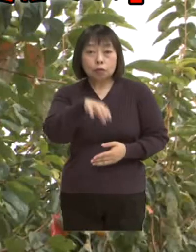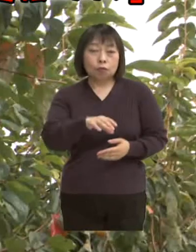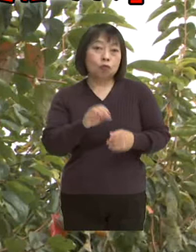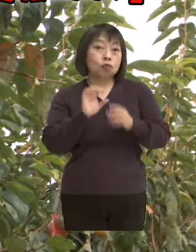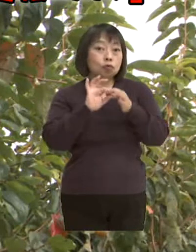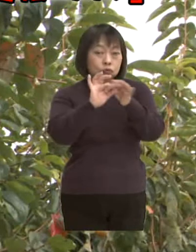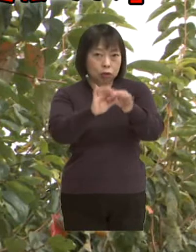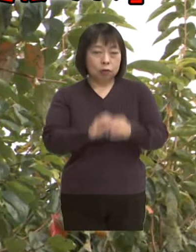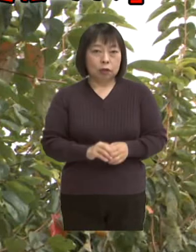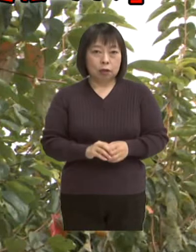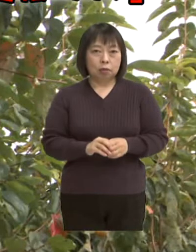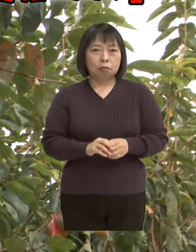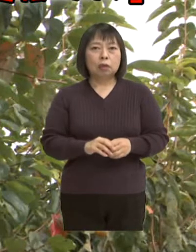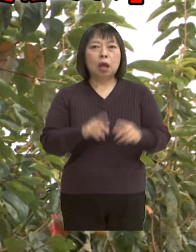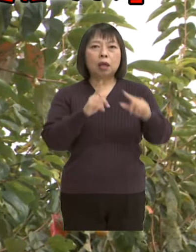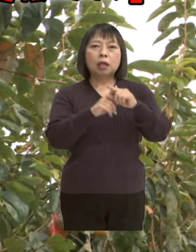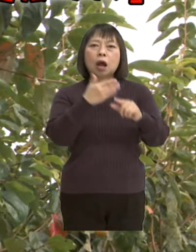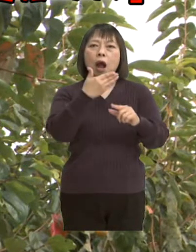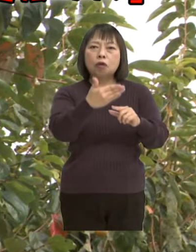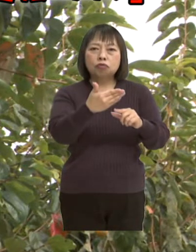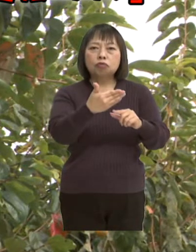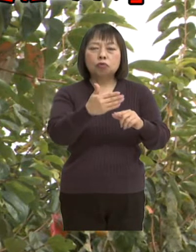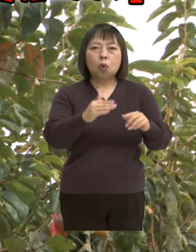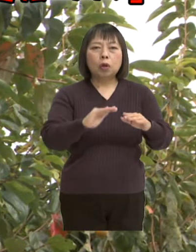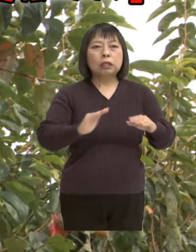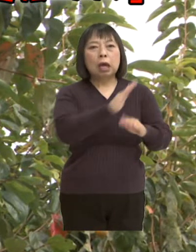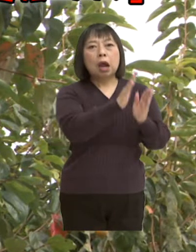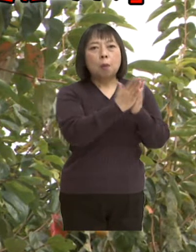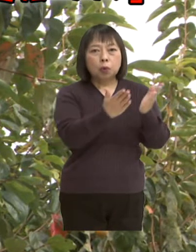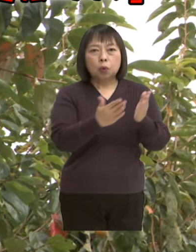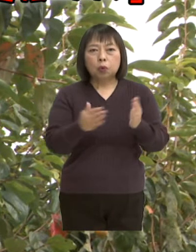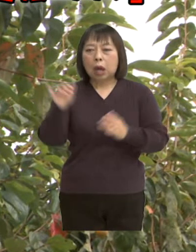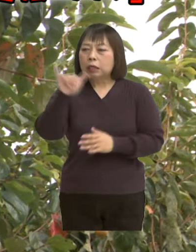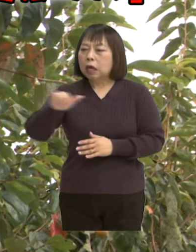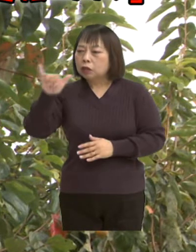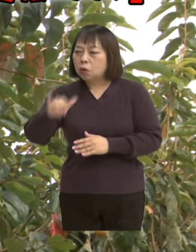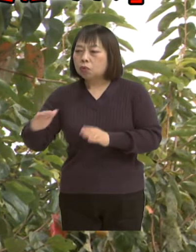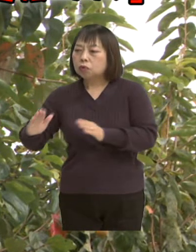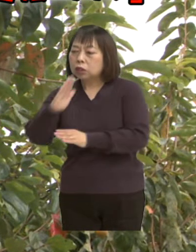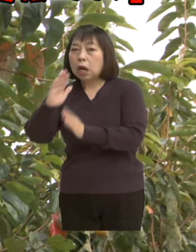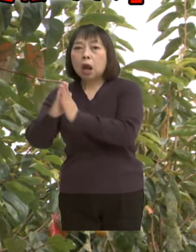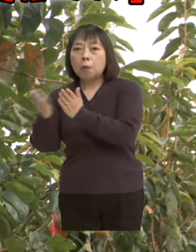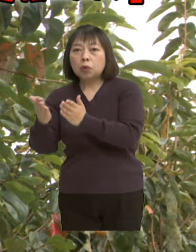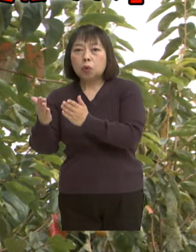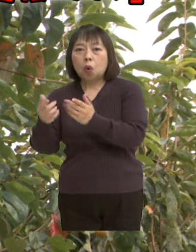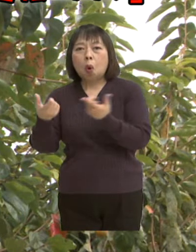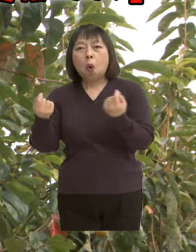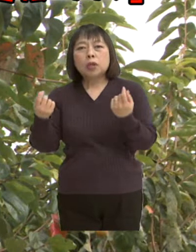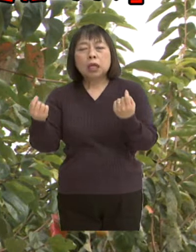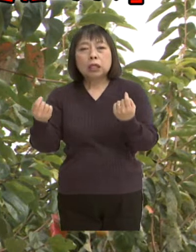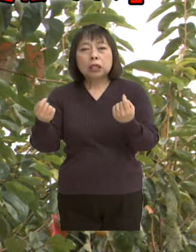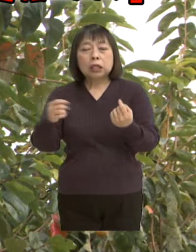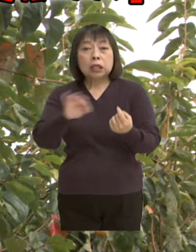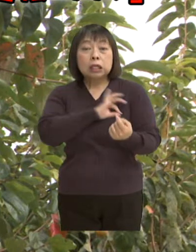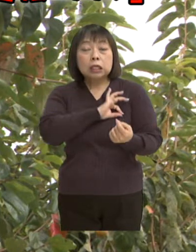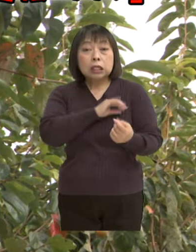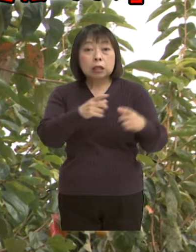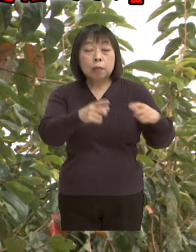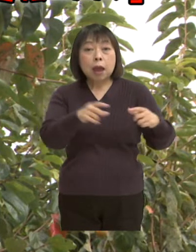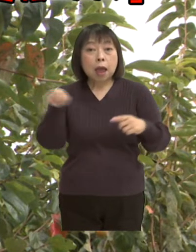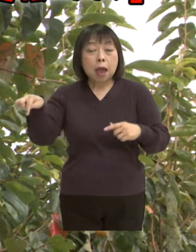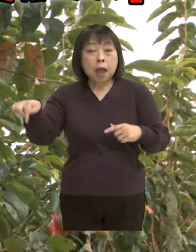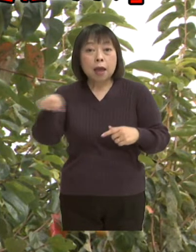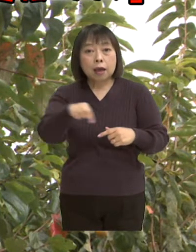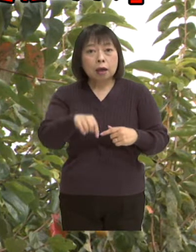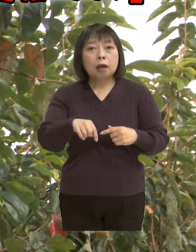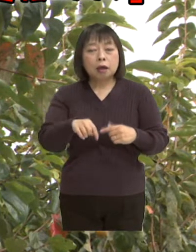また中区坂本や八千代区坂本のように同じ地名や似たような地名が高町内だけでなく近隣